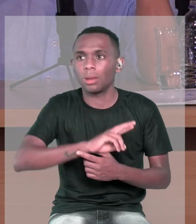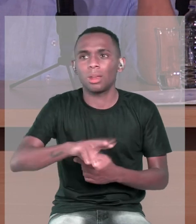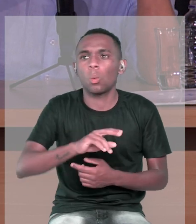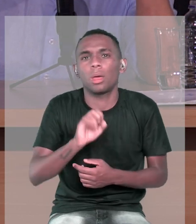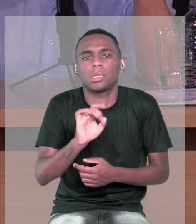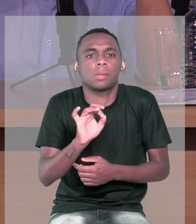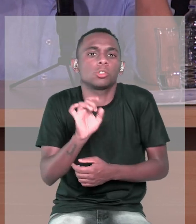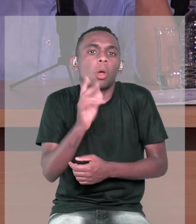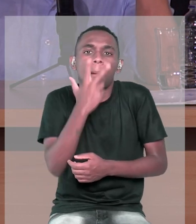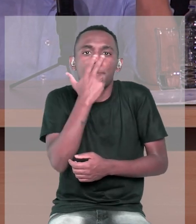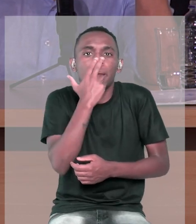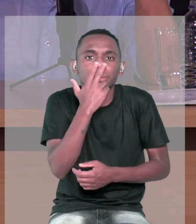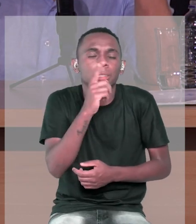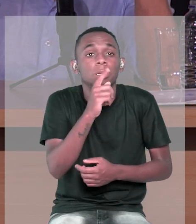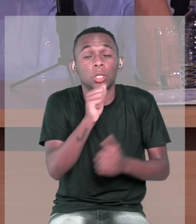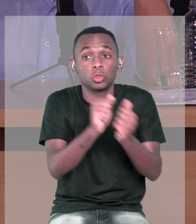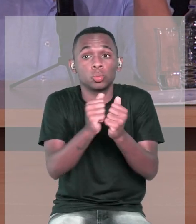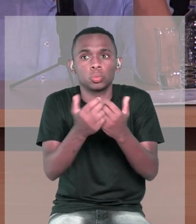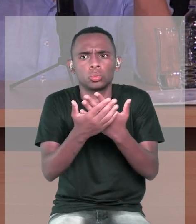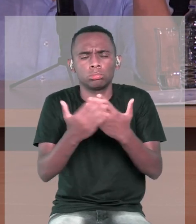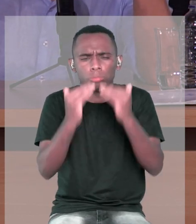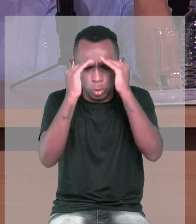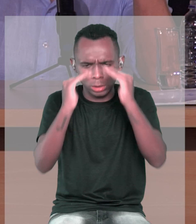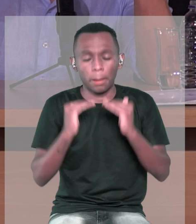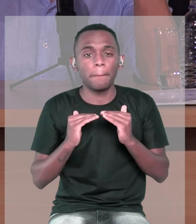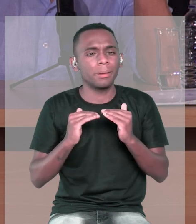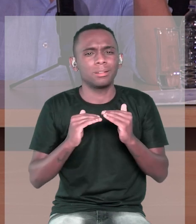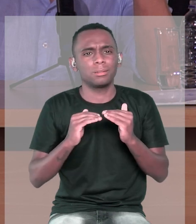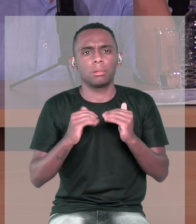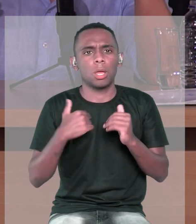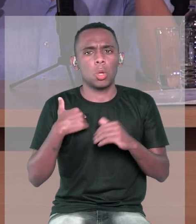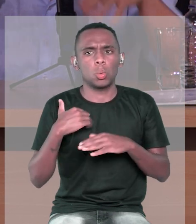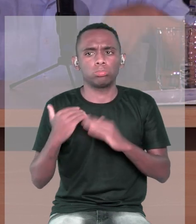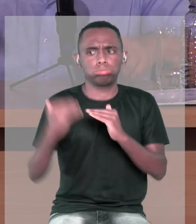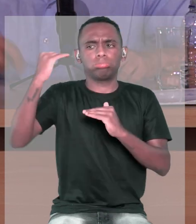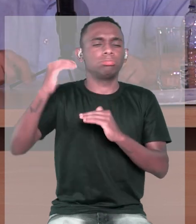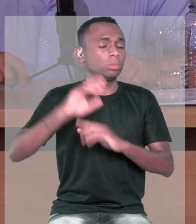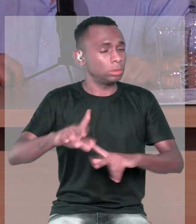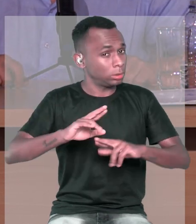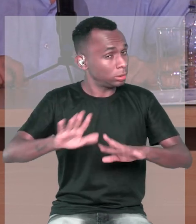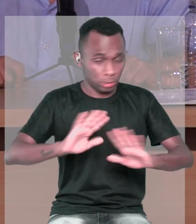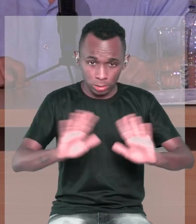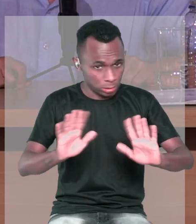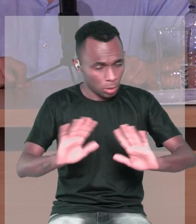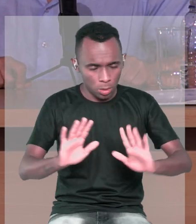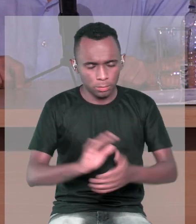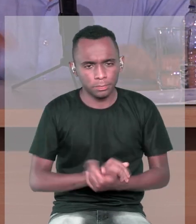não parecer junto a vocês uma pessoa respeitável e um anarquista. C'est pas ça. Não é